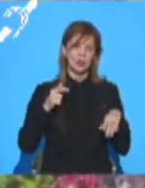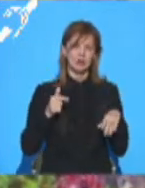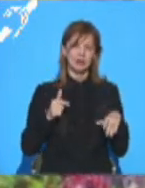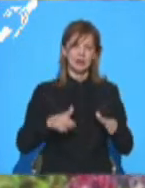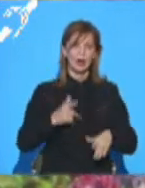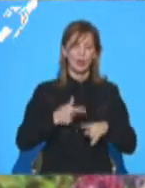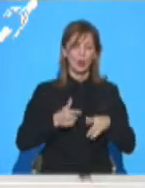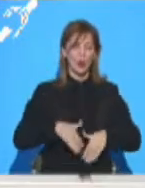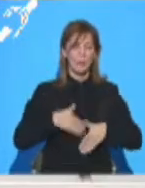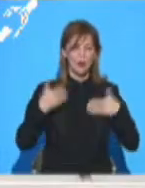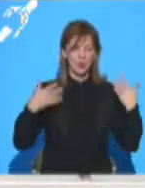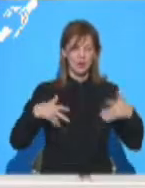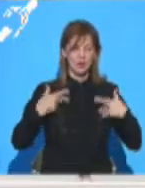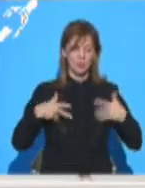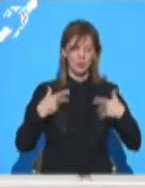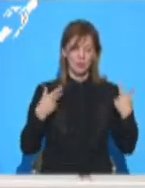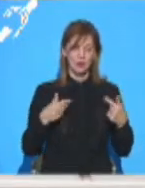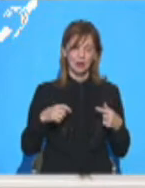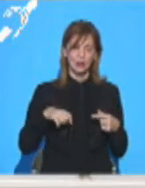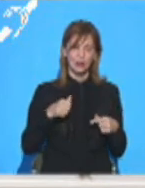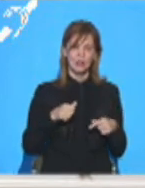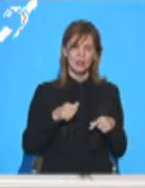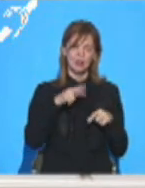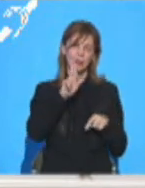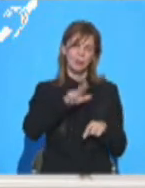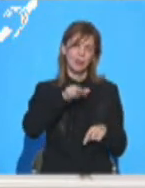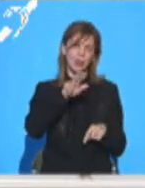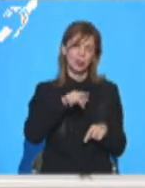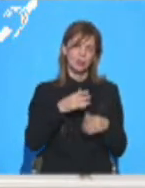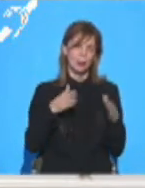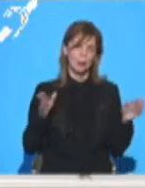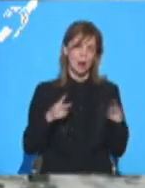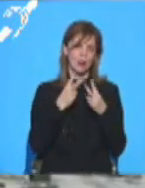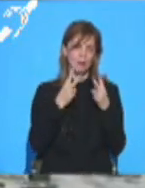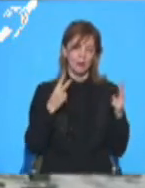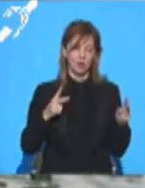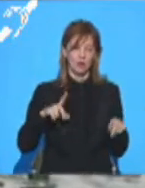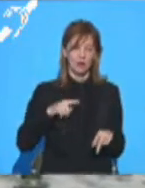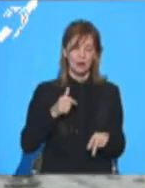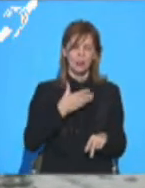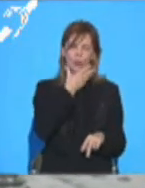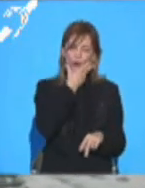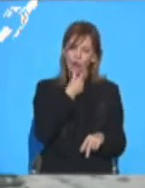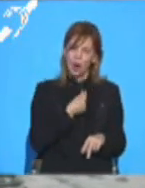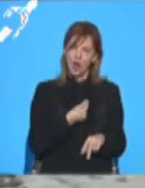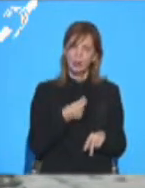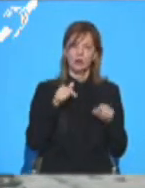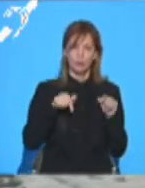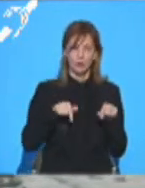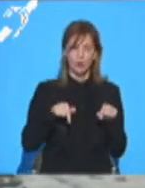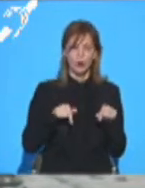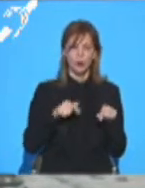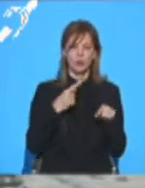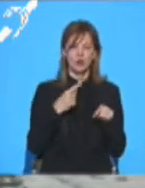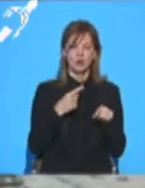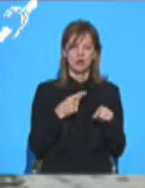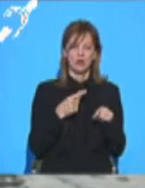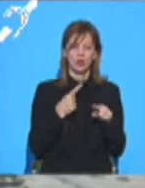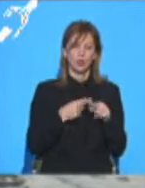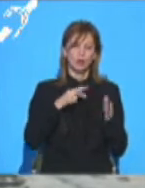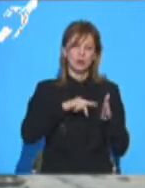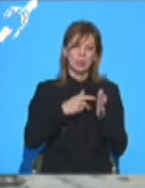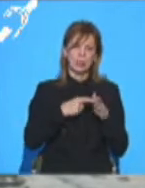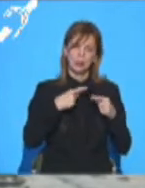încărcați de emoții, de bucurie și sunt lucrări de mare valoare. Foarte reușită, pe data asta chiar cu stiluri diferite, cu